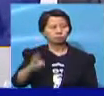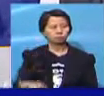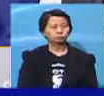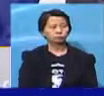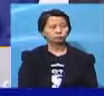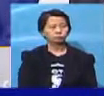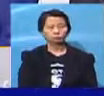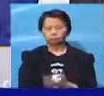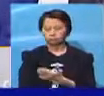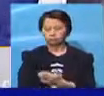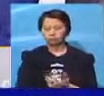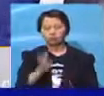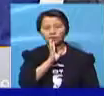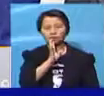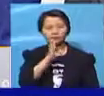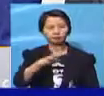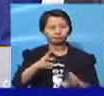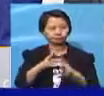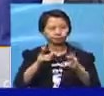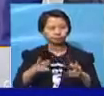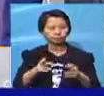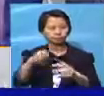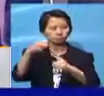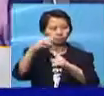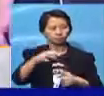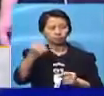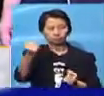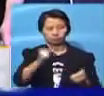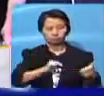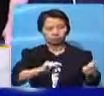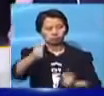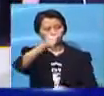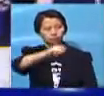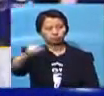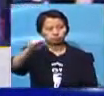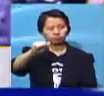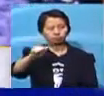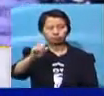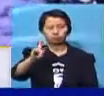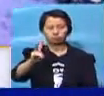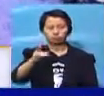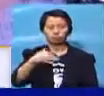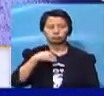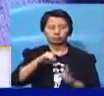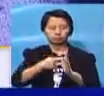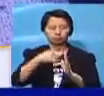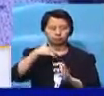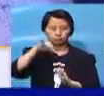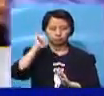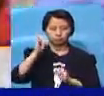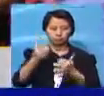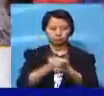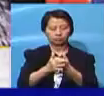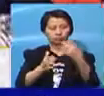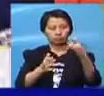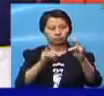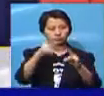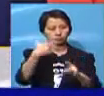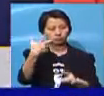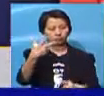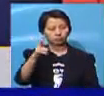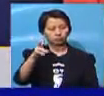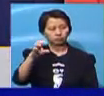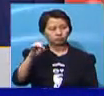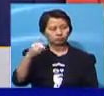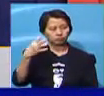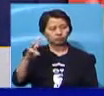Bila berkata demikian, selepas merasmikan kejuaraan Silat Asia Tenggara ke-7 yang bermula semalam sehingga 18 Mac 2017 di